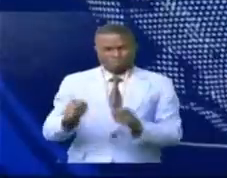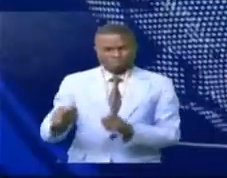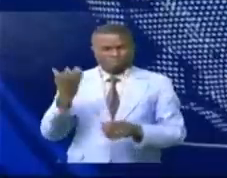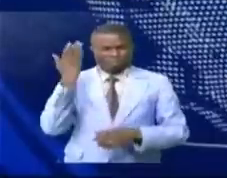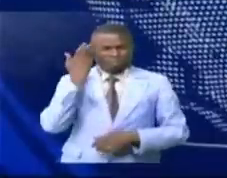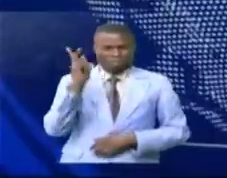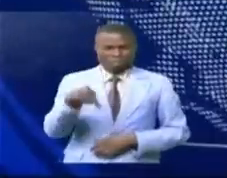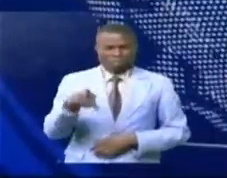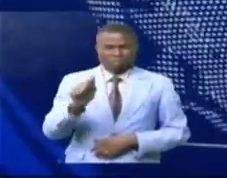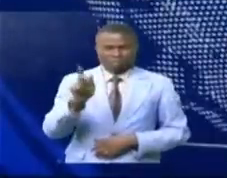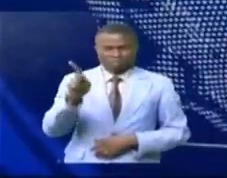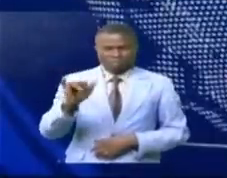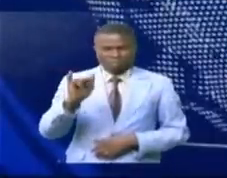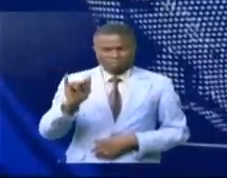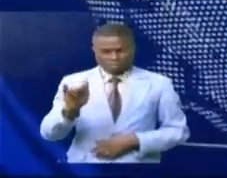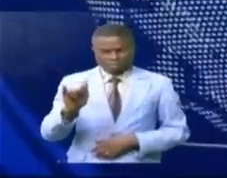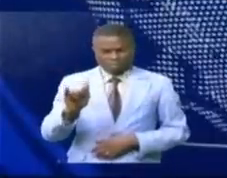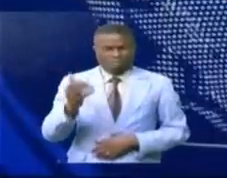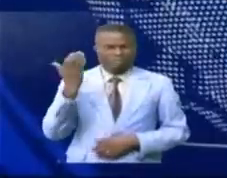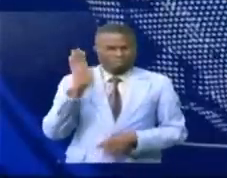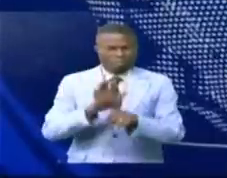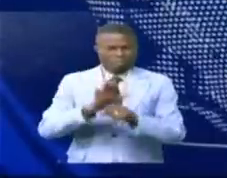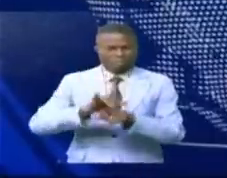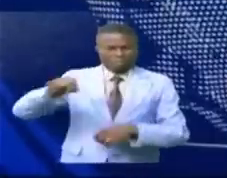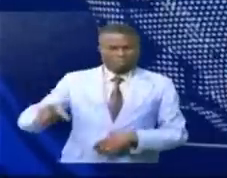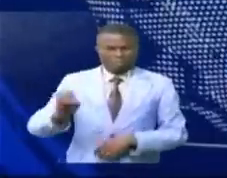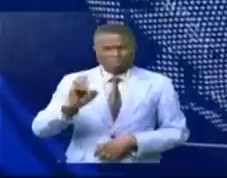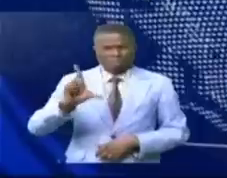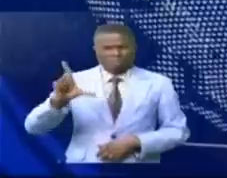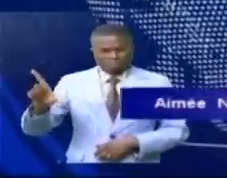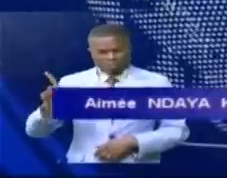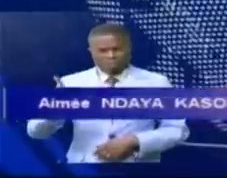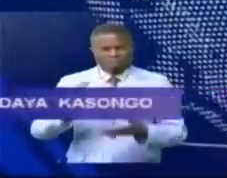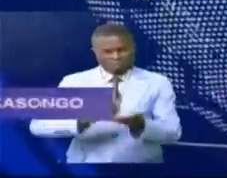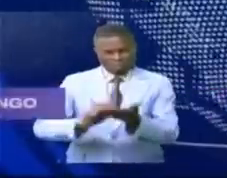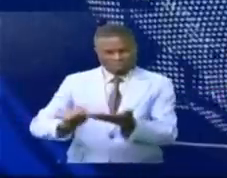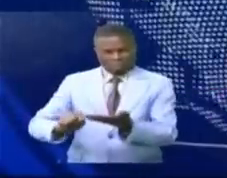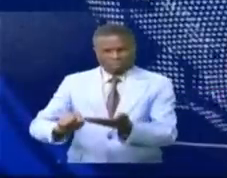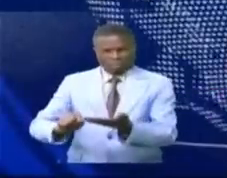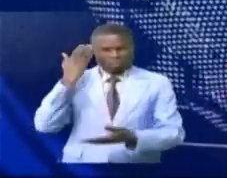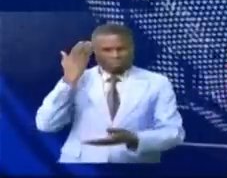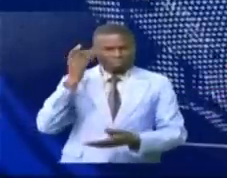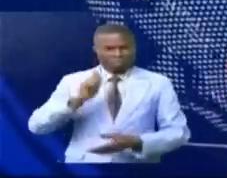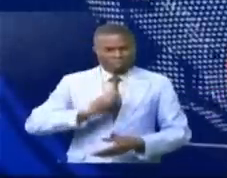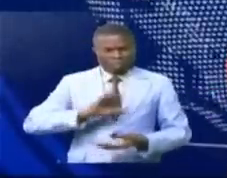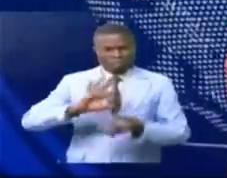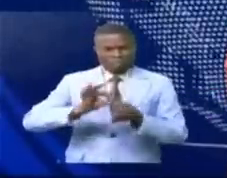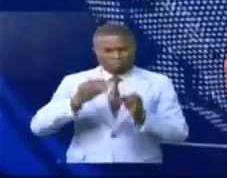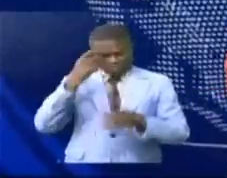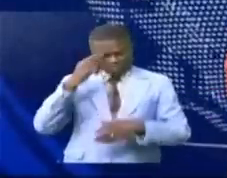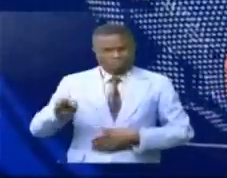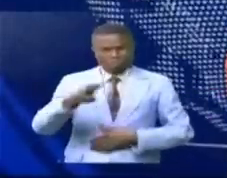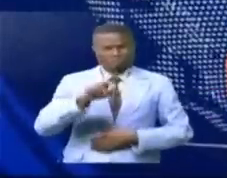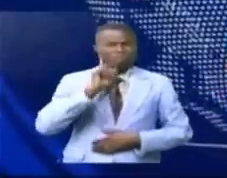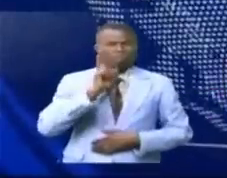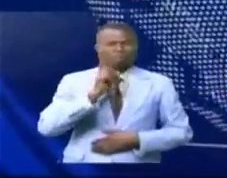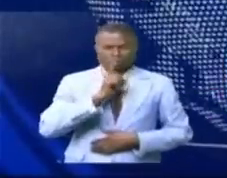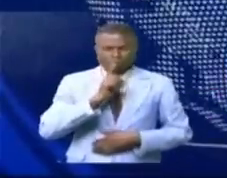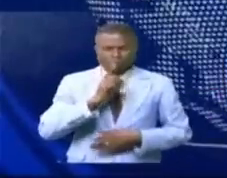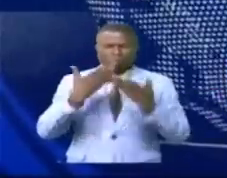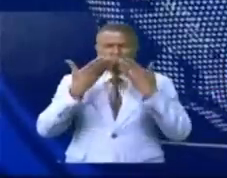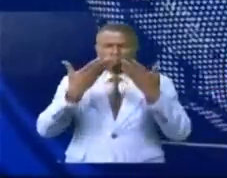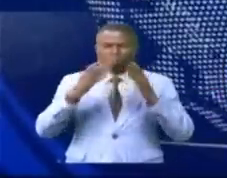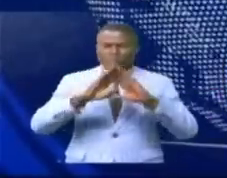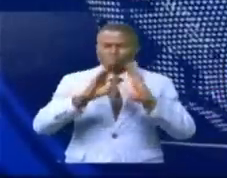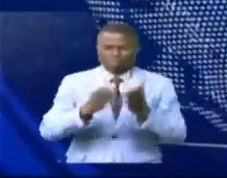Papi Nginamaou. Joël Kayembe a concouru à sa rédaction. Michel Tamouzi était là pour le